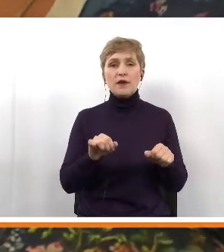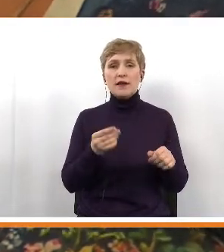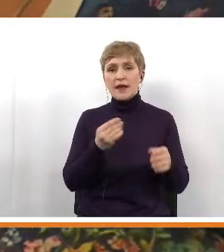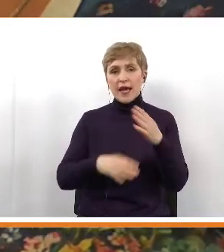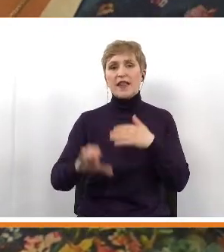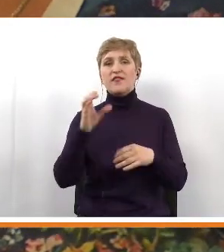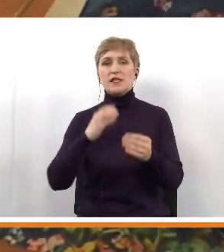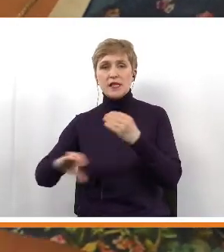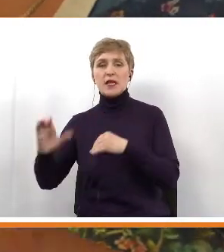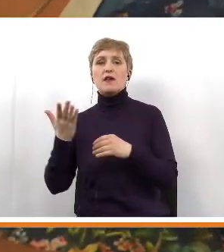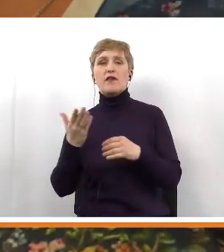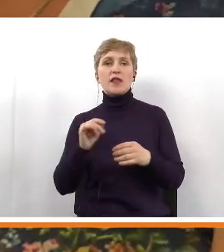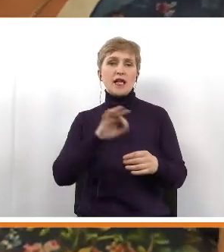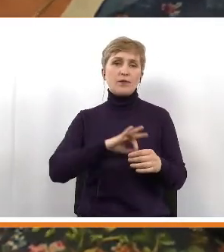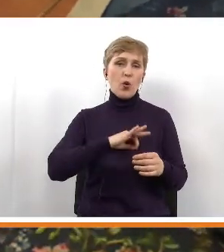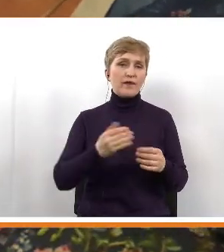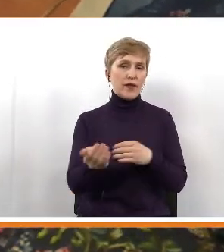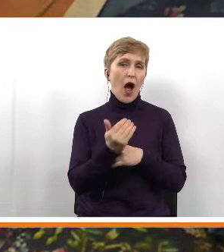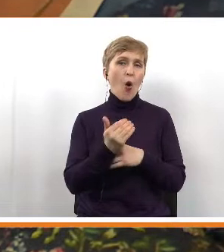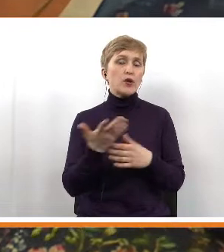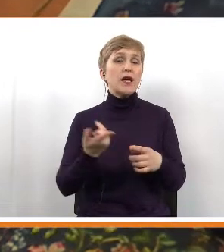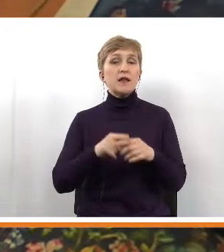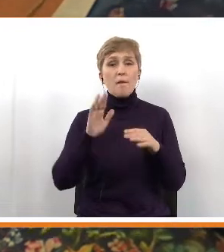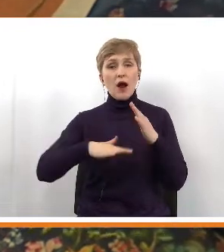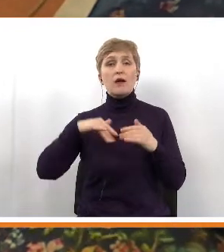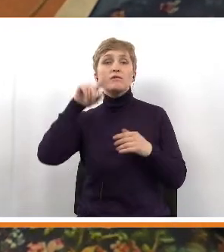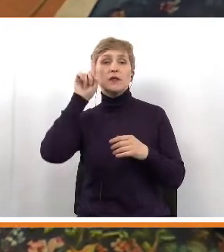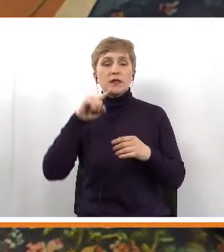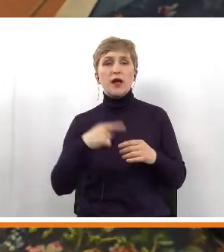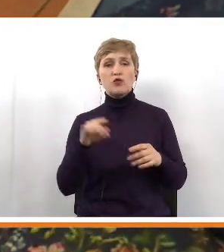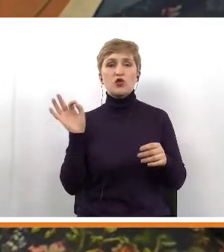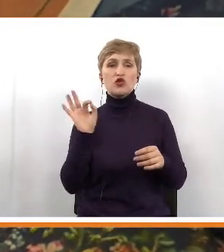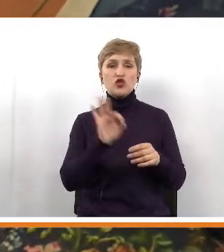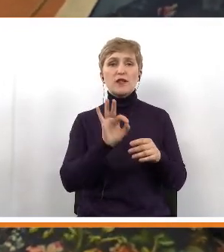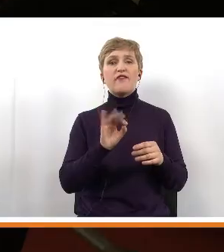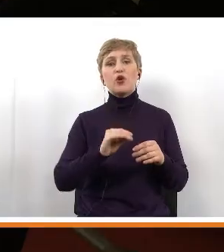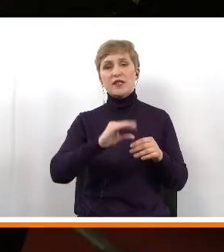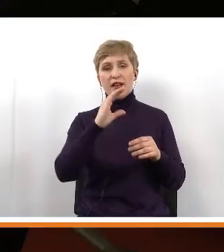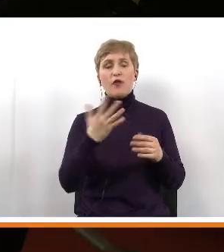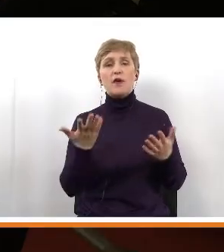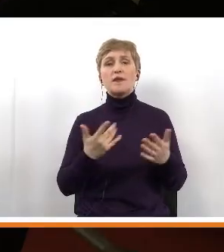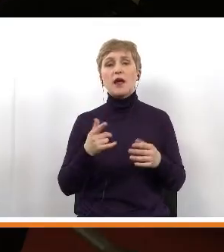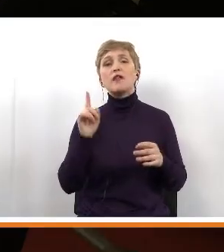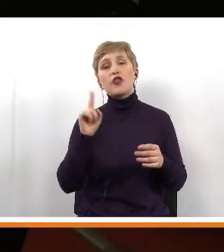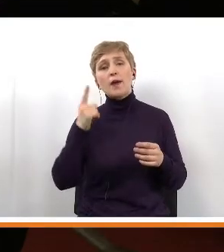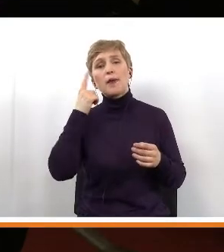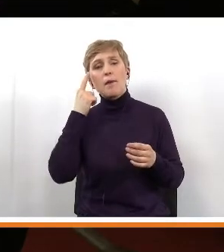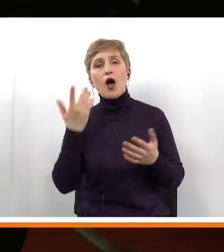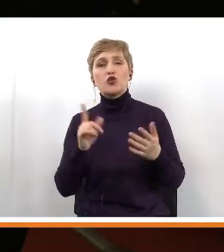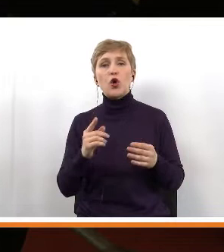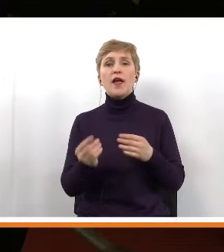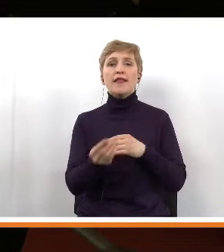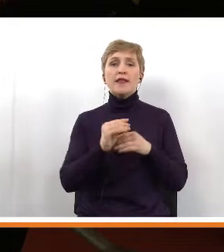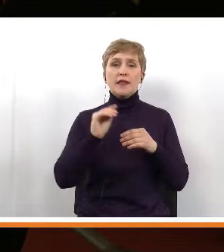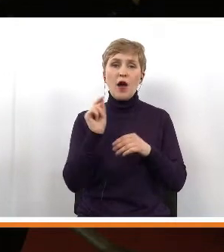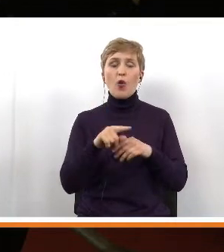реинвестирования неиспользуемого дохода, но на практике мы знаем, что часто фонды целевого капитала, даже понимая то, что доход, который образовывается к